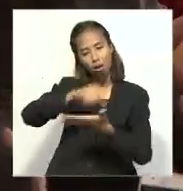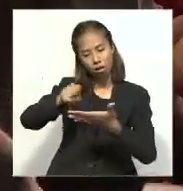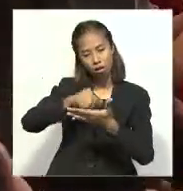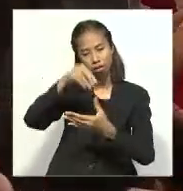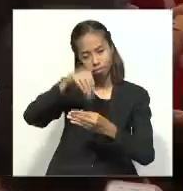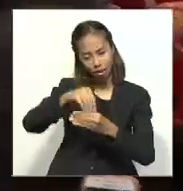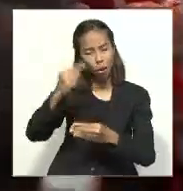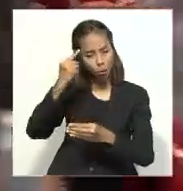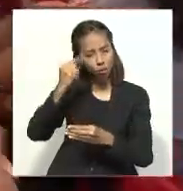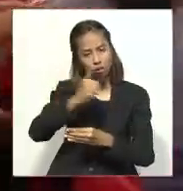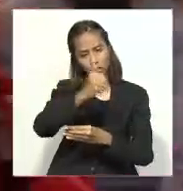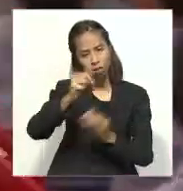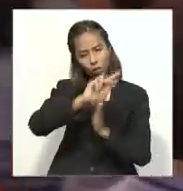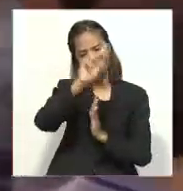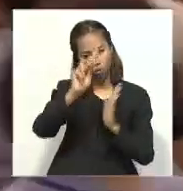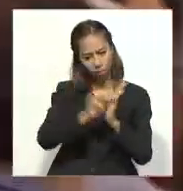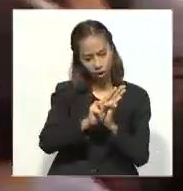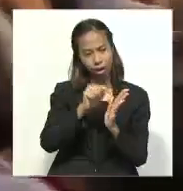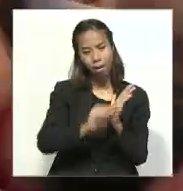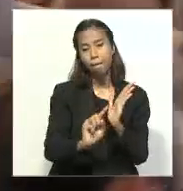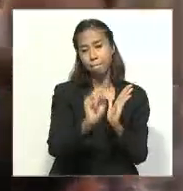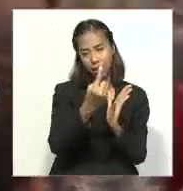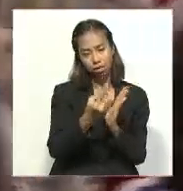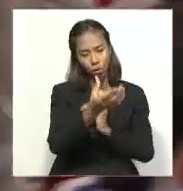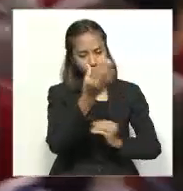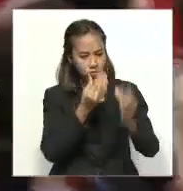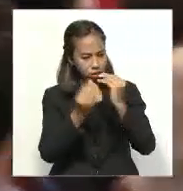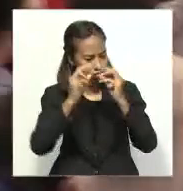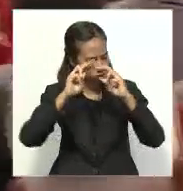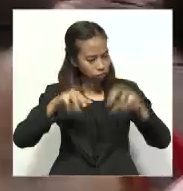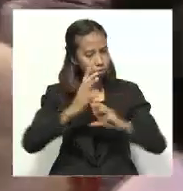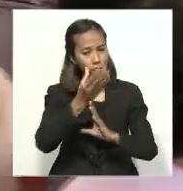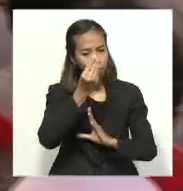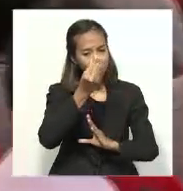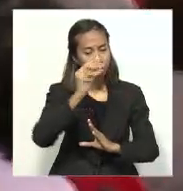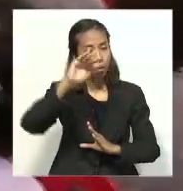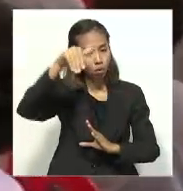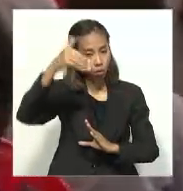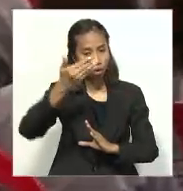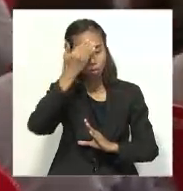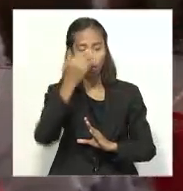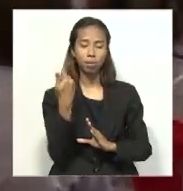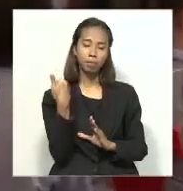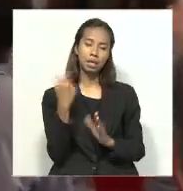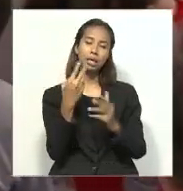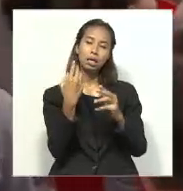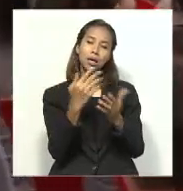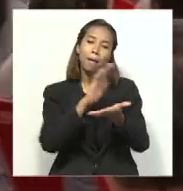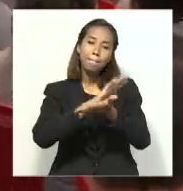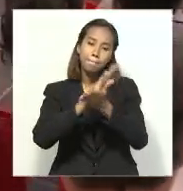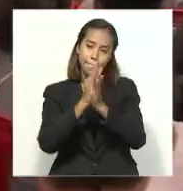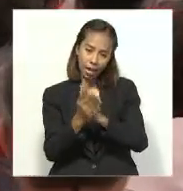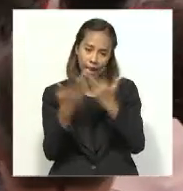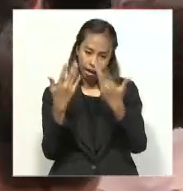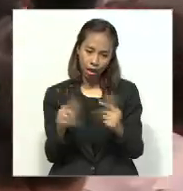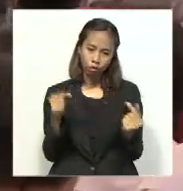ผลและต้องศึกษากฎหมายเลือกตั้งแบบใหม่ที่มีหลายอย่างที่เปลี่ยนไปโดยเฉพาะที่มาของนายกรัฐมนตรีที่ทุกพรร